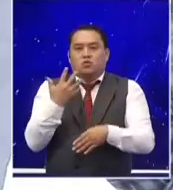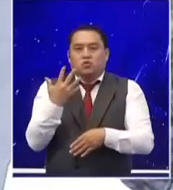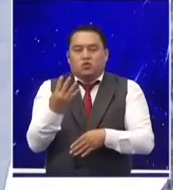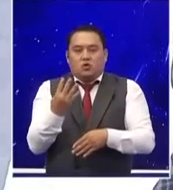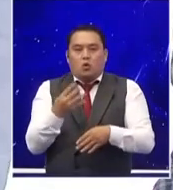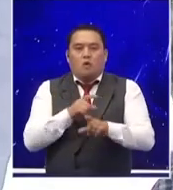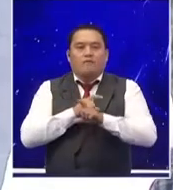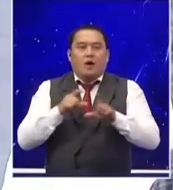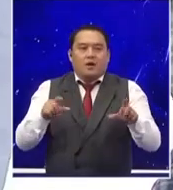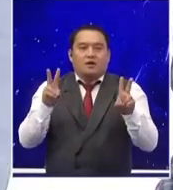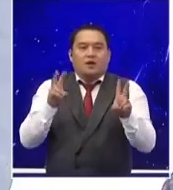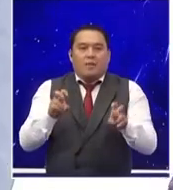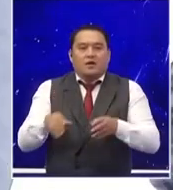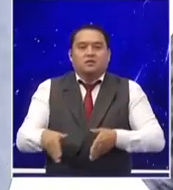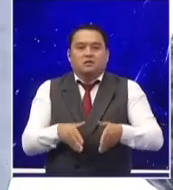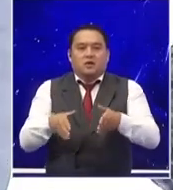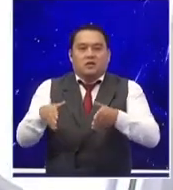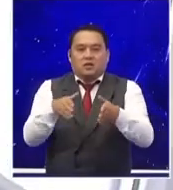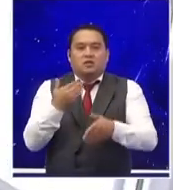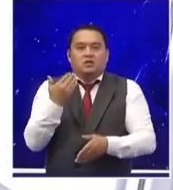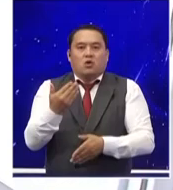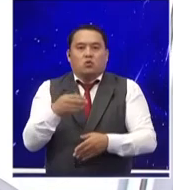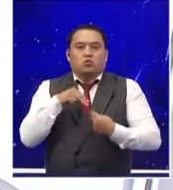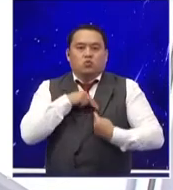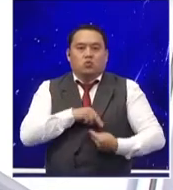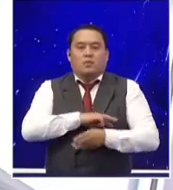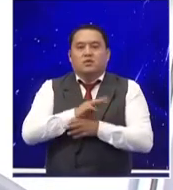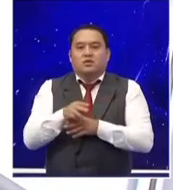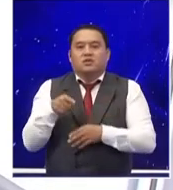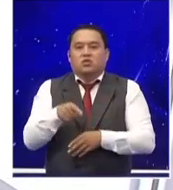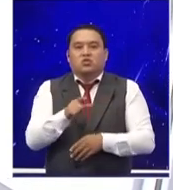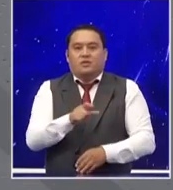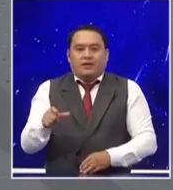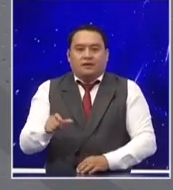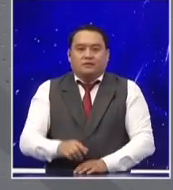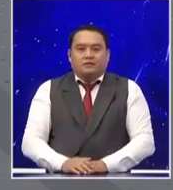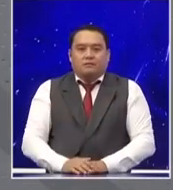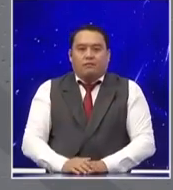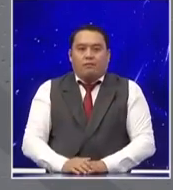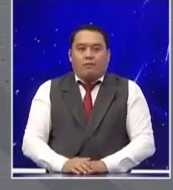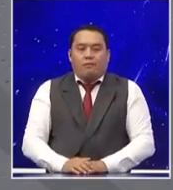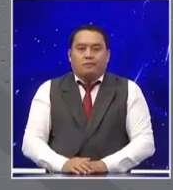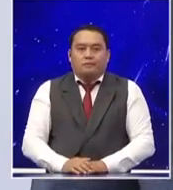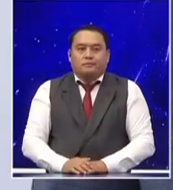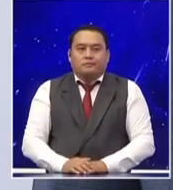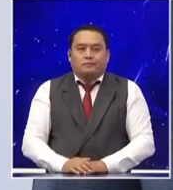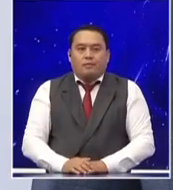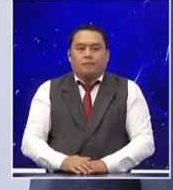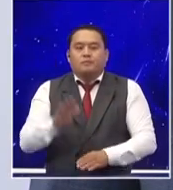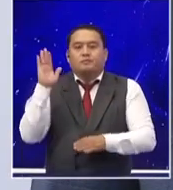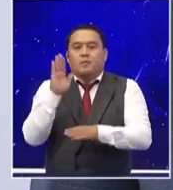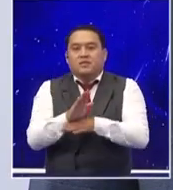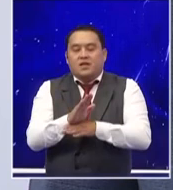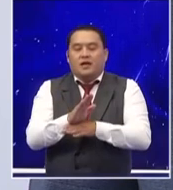крупных объектах в рамках программы дорожная карта занятости трудоустроено свыше тысячи человек свете послание президента